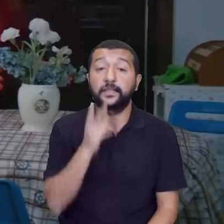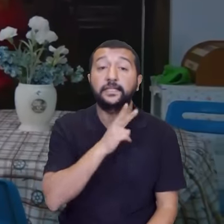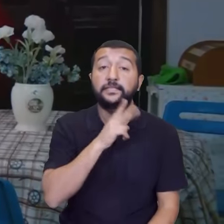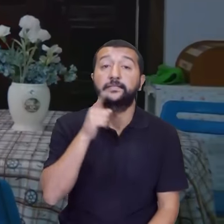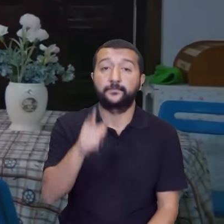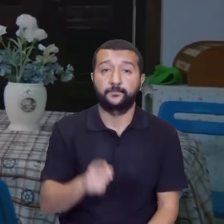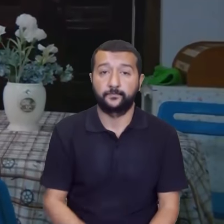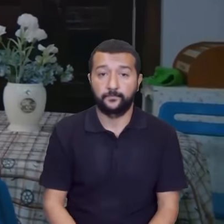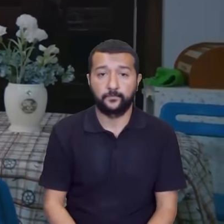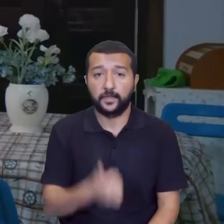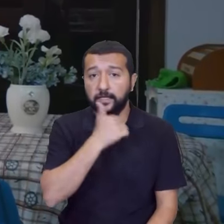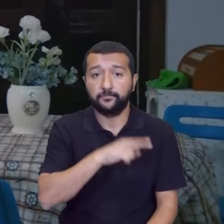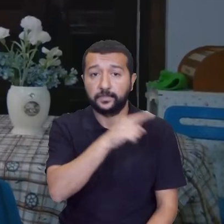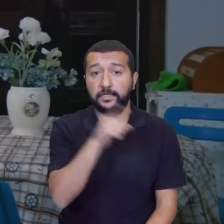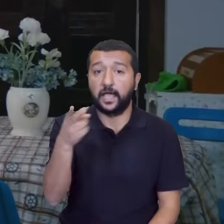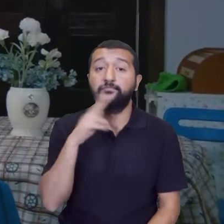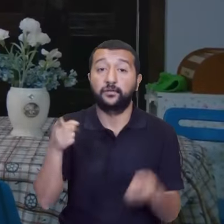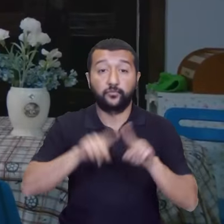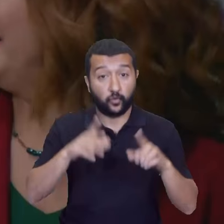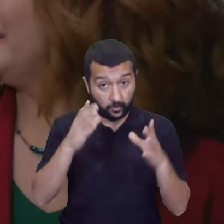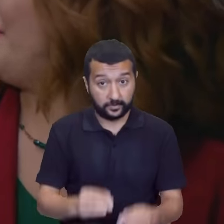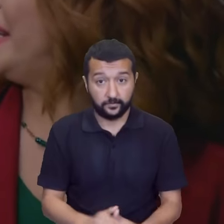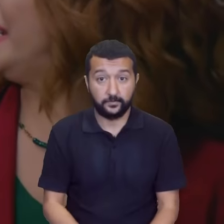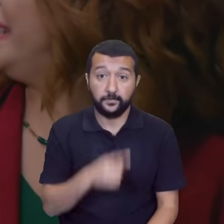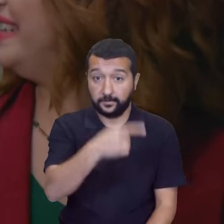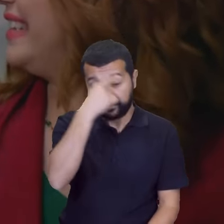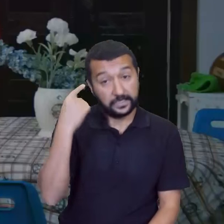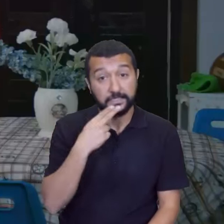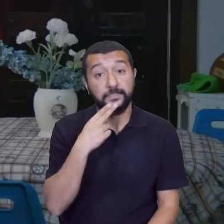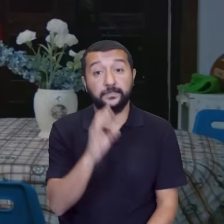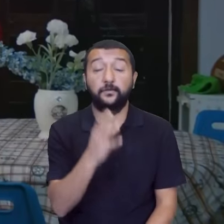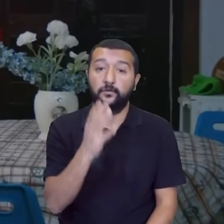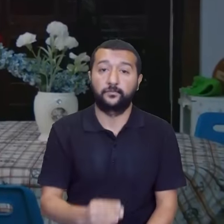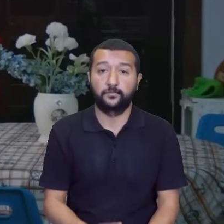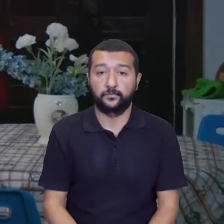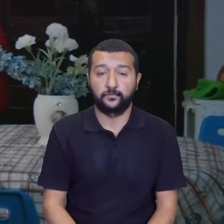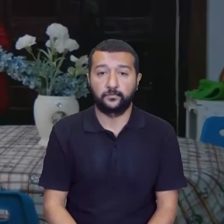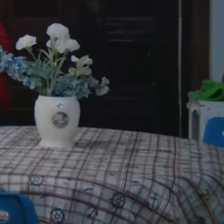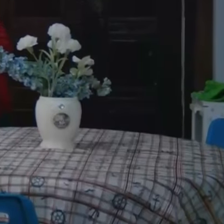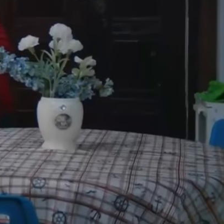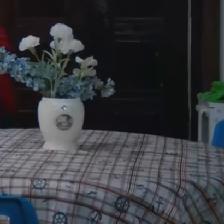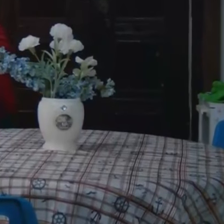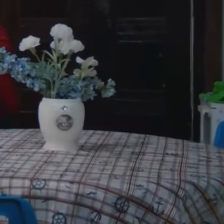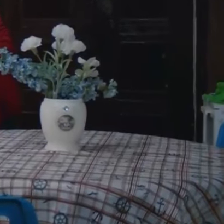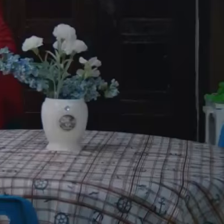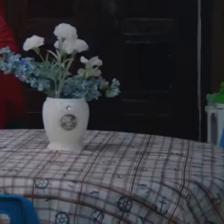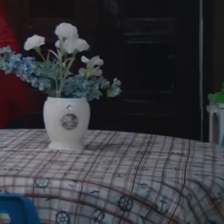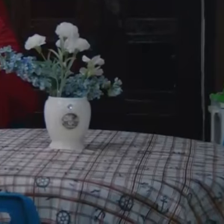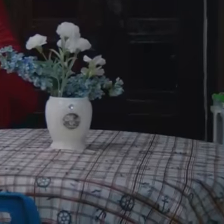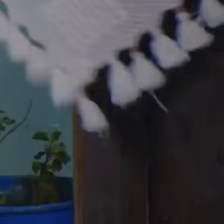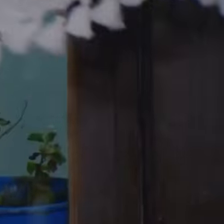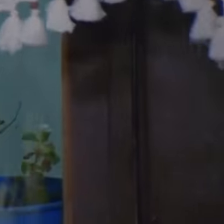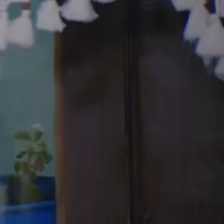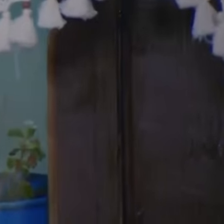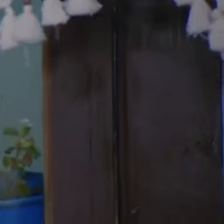Teyze hoş. Abi Itır ablayla buluşmuş olmasın. Ay belki de kız. Sesle irkildiler. Sevda mutfak